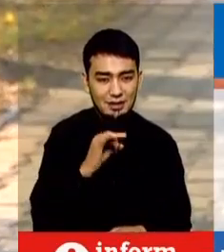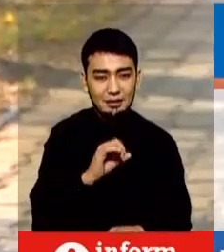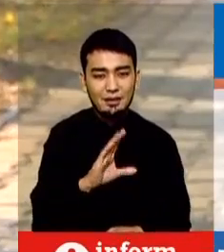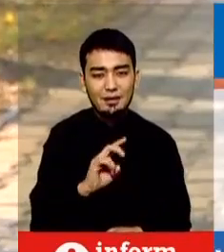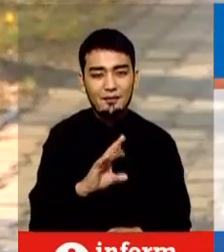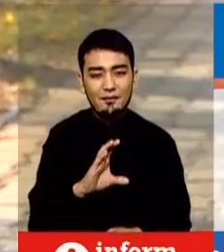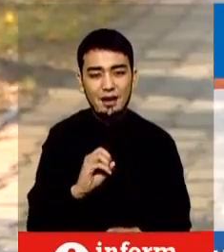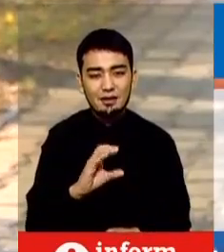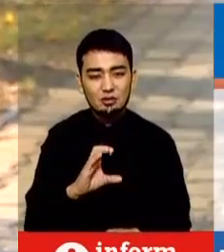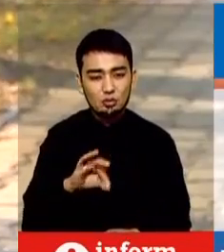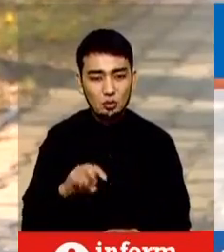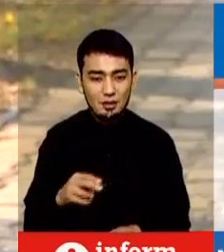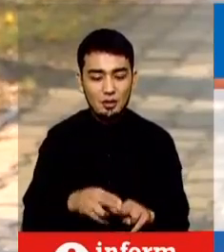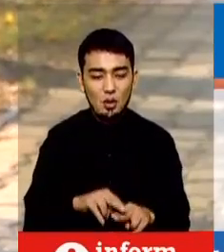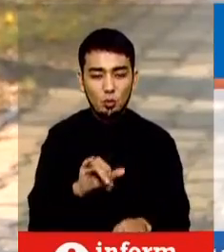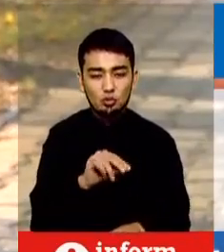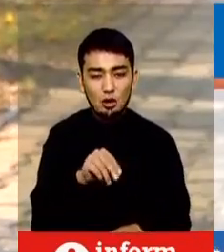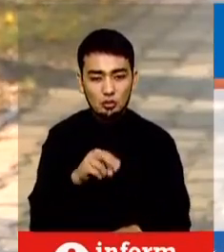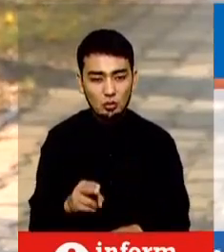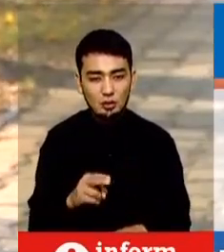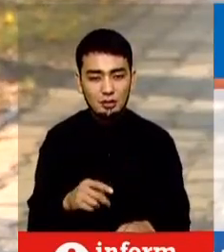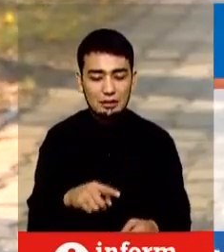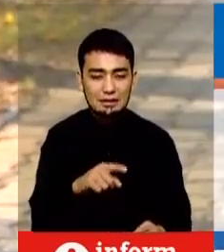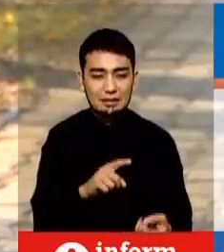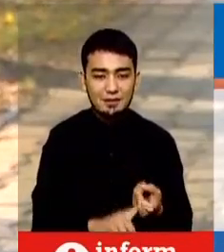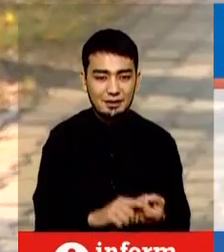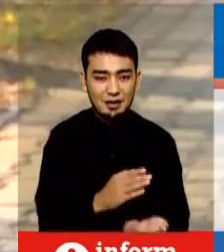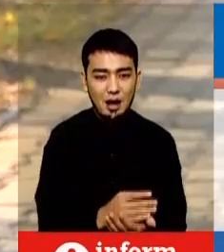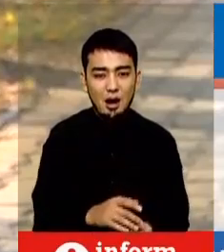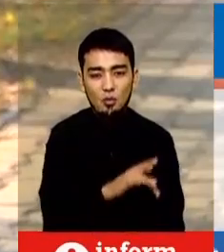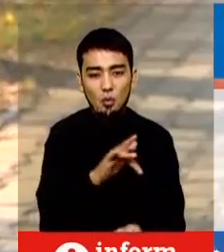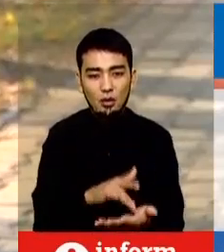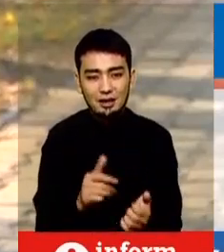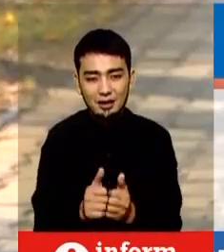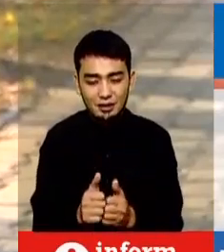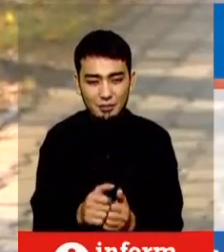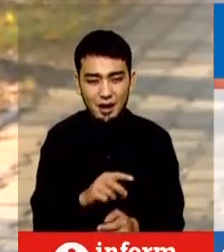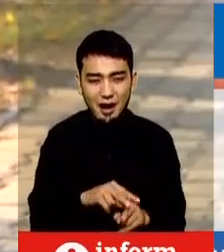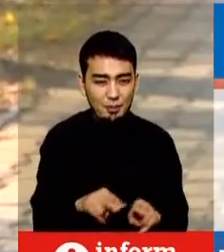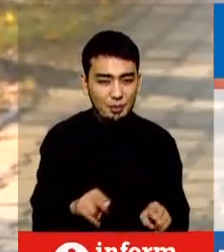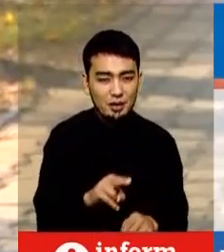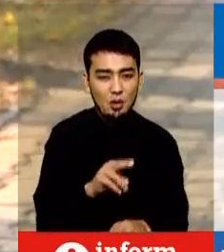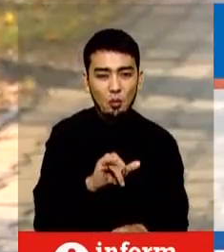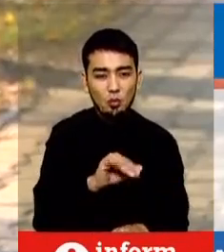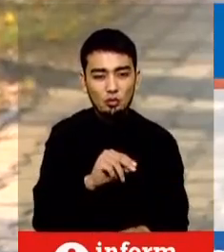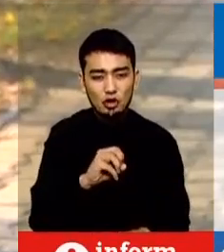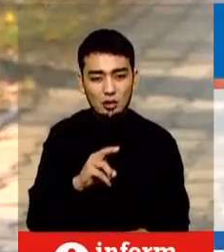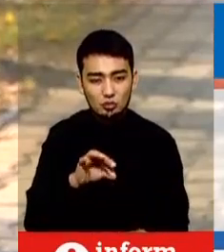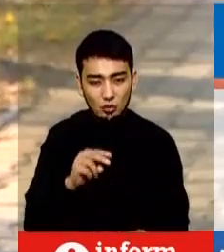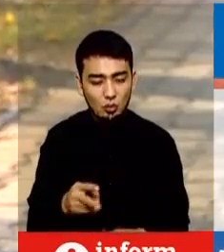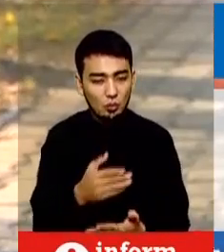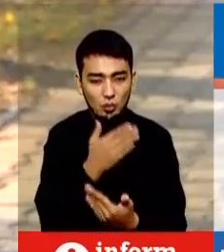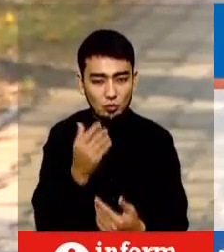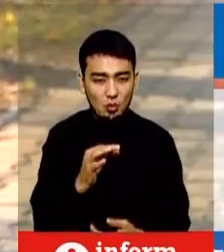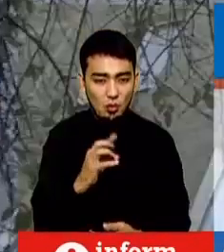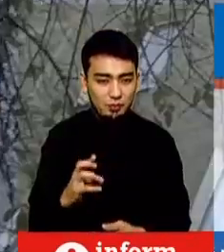И этот участок как раз подходит. Других участков на территории города и в том числе на территории усолки с таким